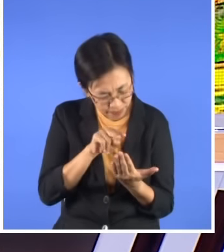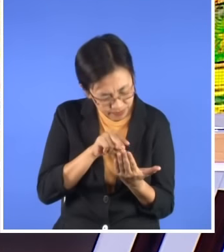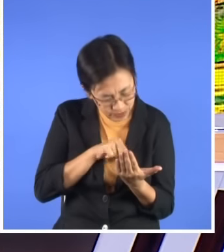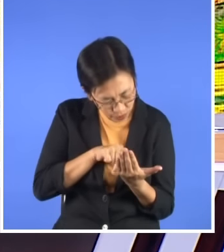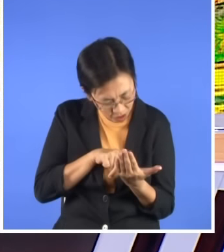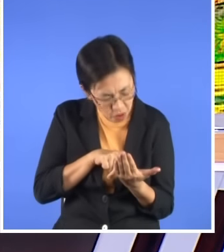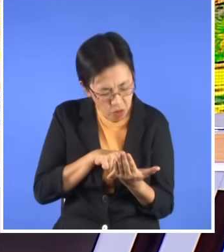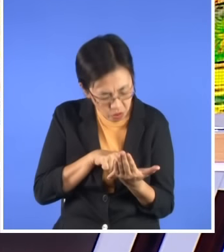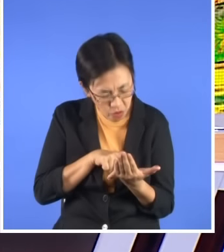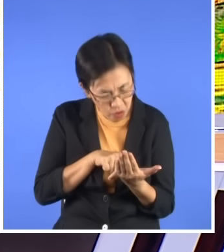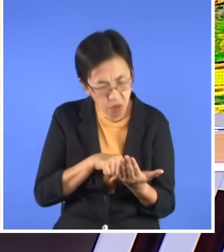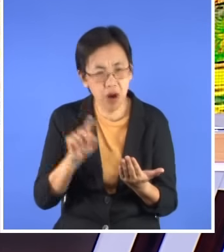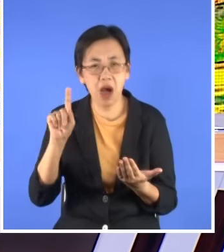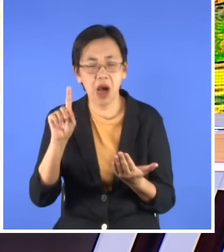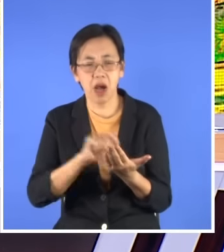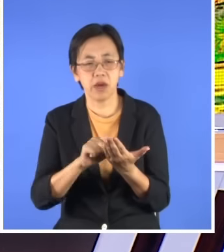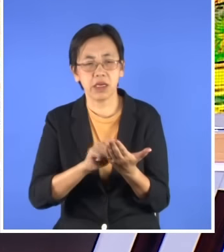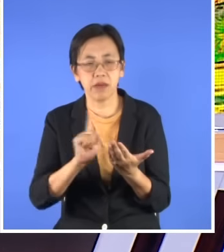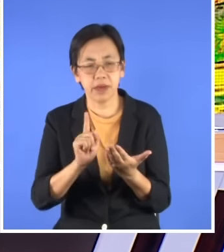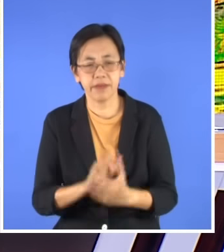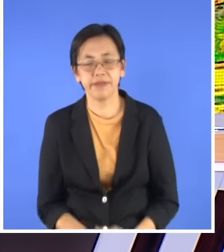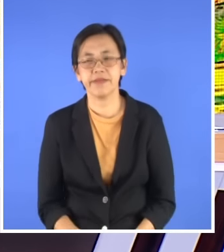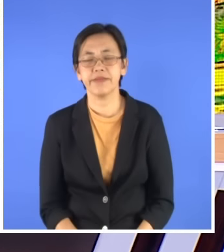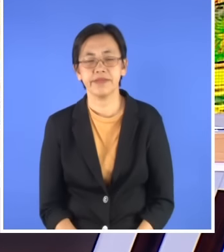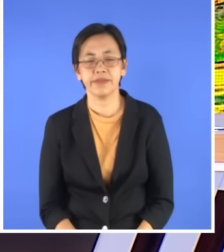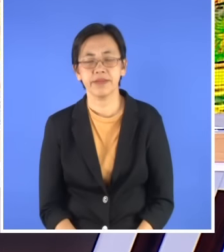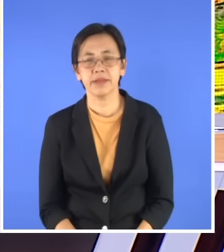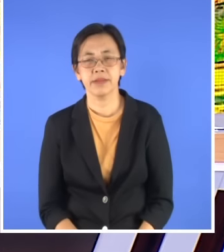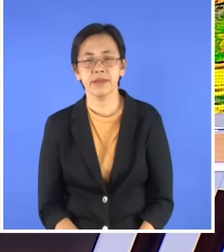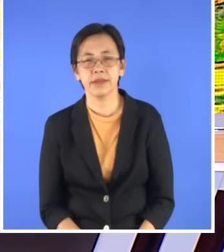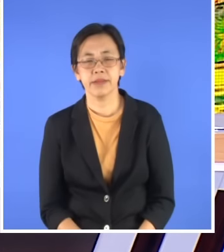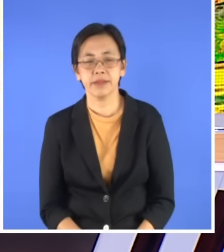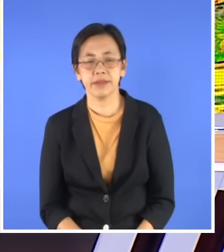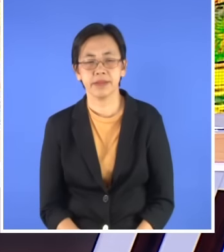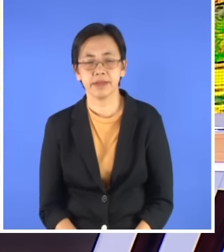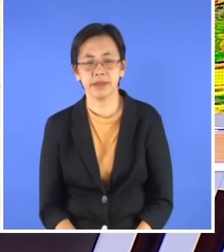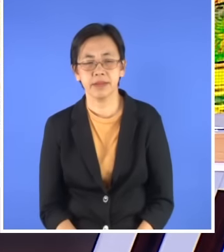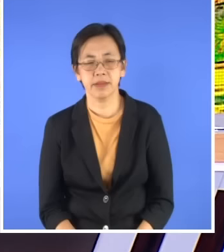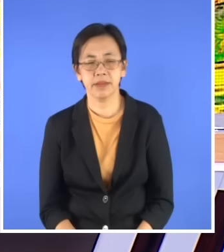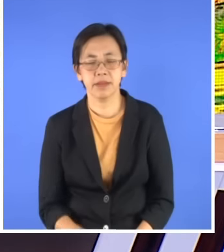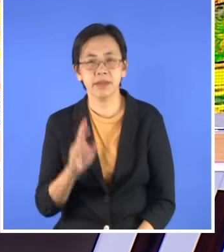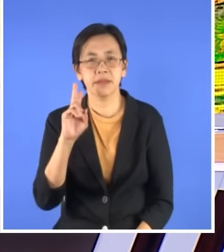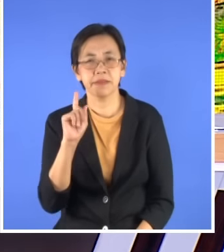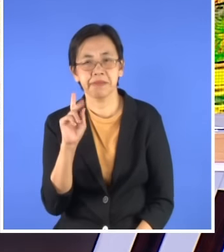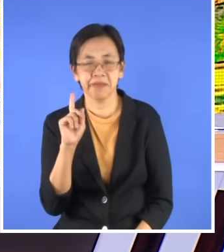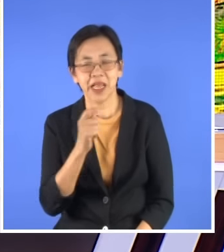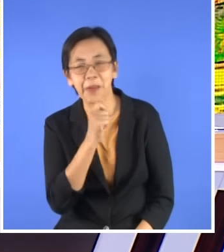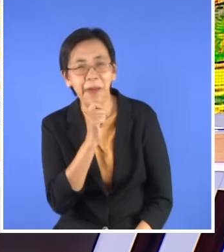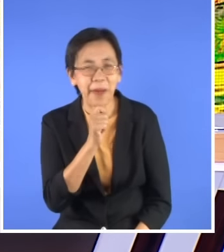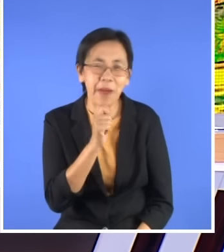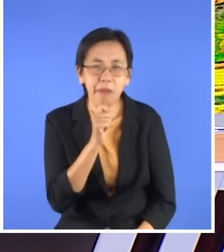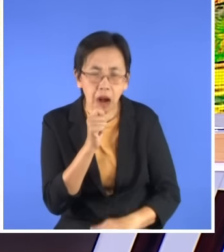คริปต์ข่าวเนี่ยนักข่าวเราเขียนมาว่าอย่างนี้บอกว่าจากผู้สื่อข่าวเนี่ยกลายเป็นผู้ประสบภัยเ